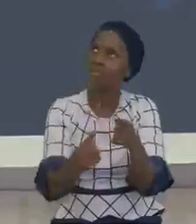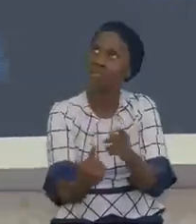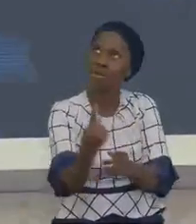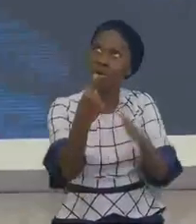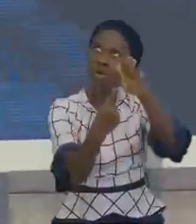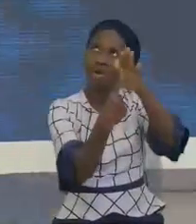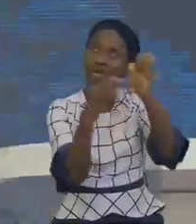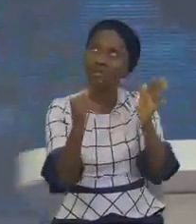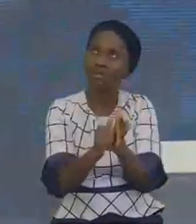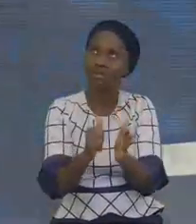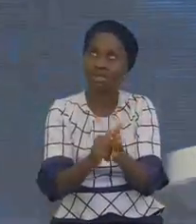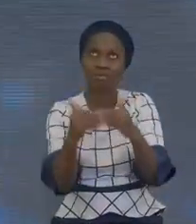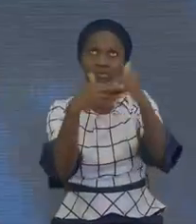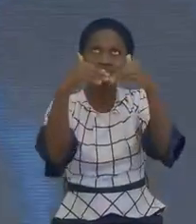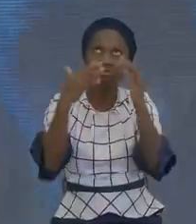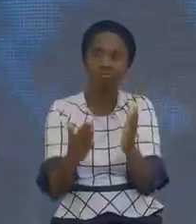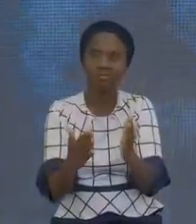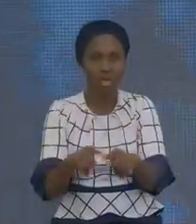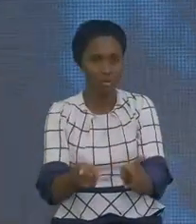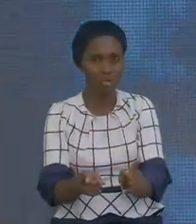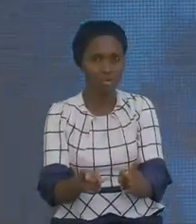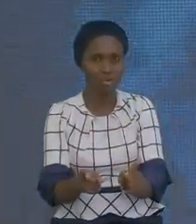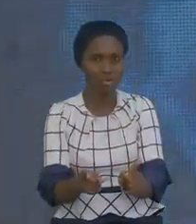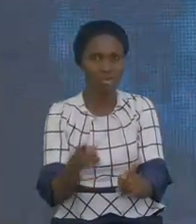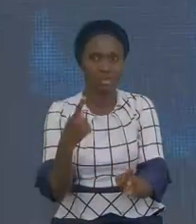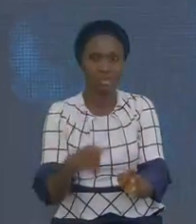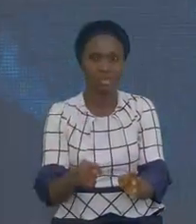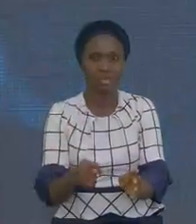Mais l'architecte qui a construit l'immeuble